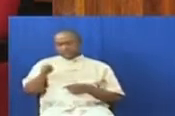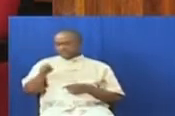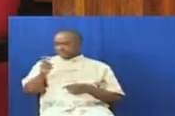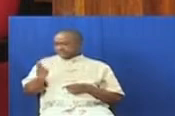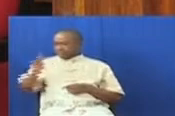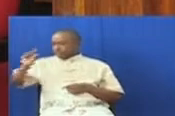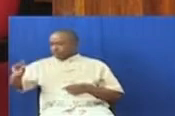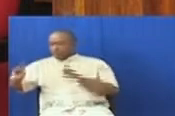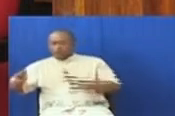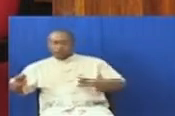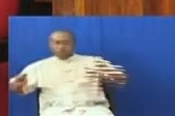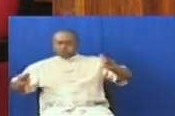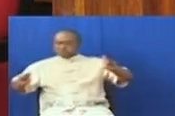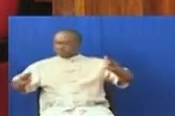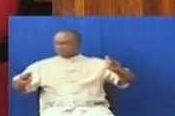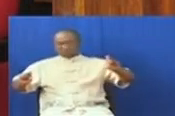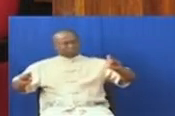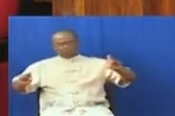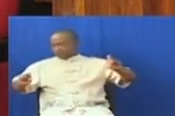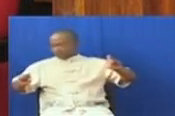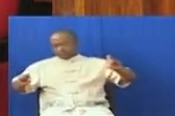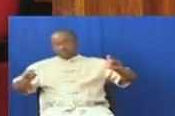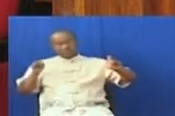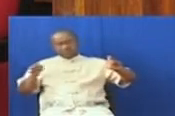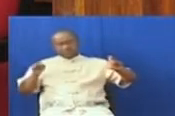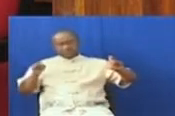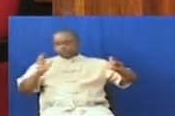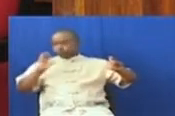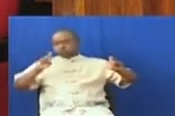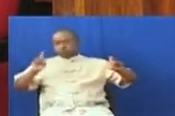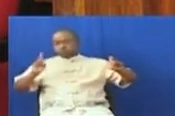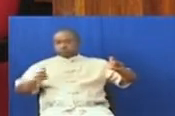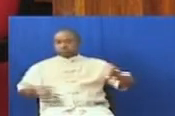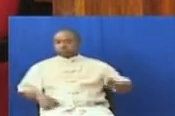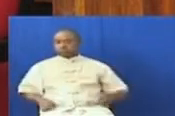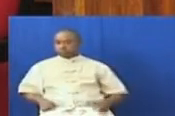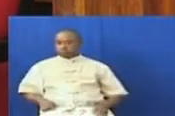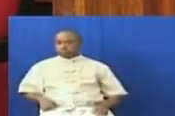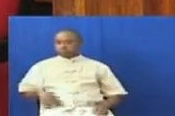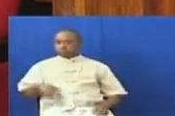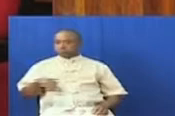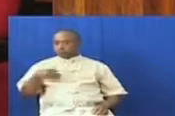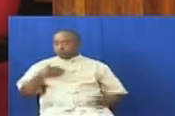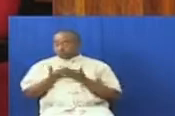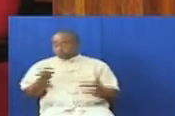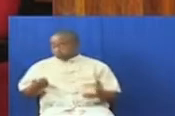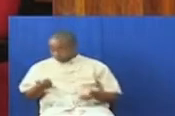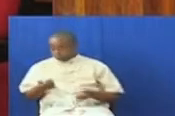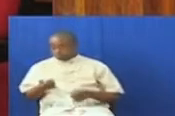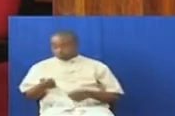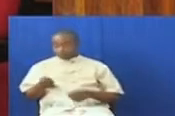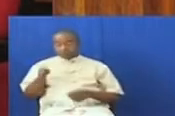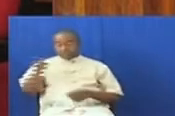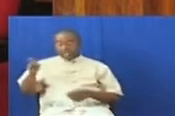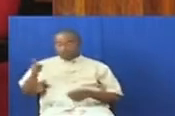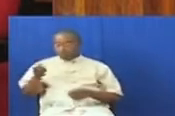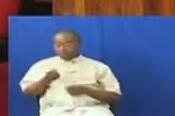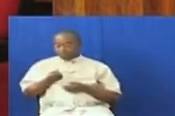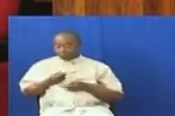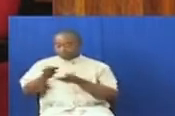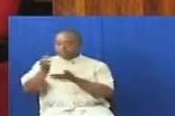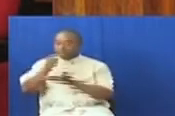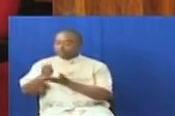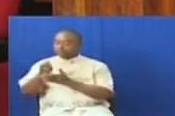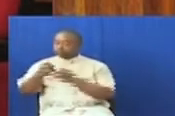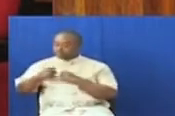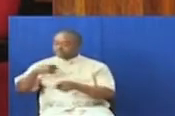alileta sura tofauti. Ukiangalia namna ambavyo halmashauri imekisia kulingana na bajeti kwamba tutafanya